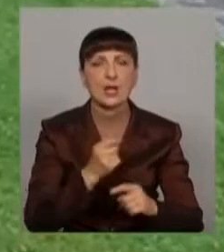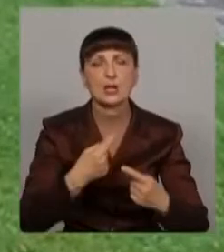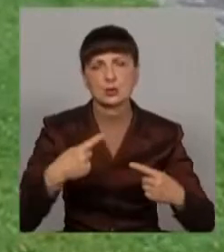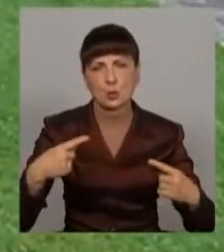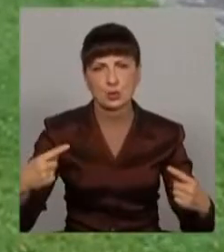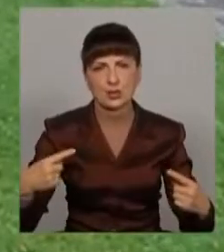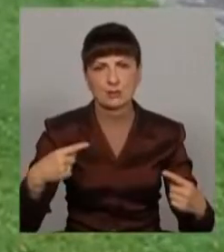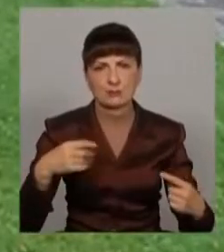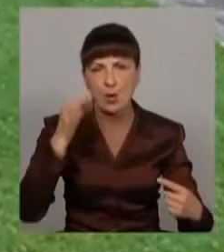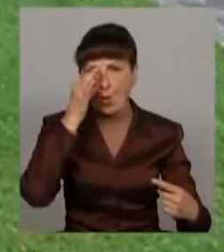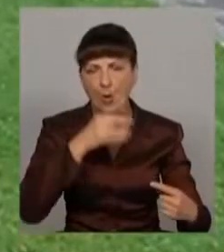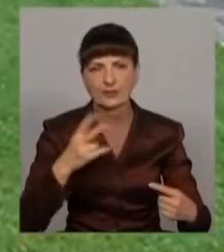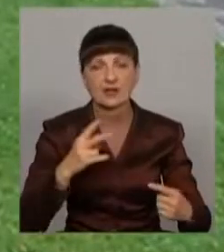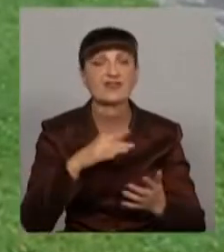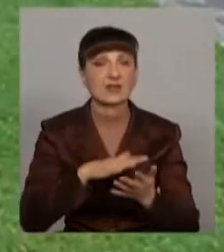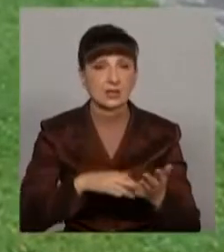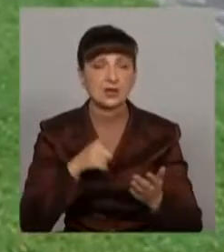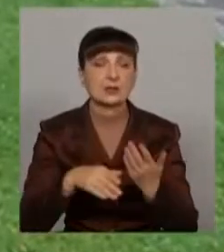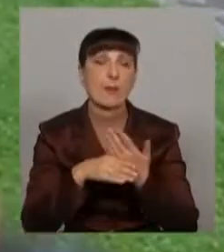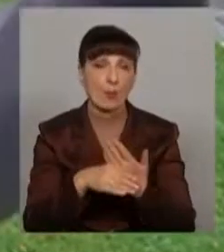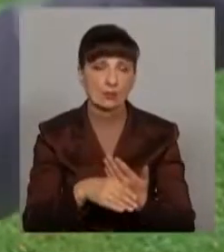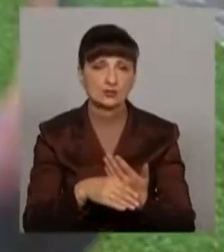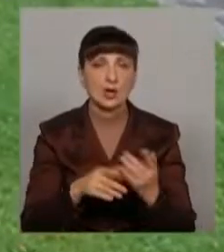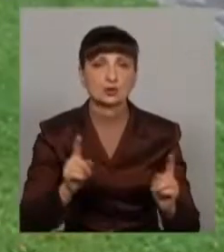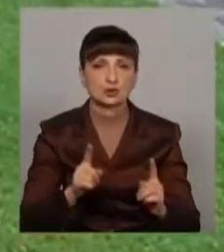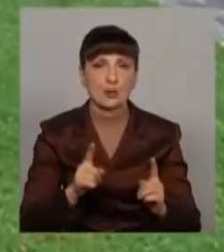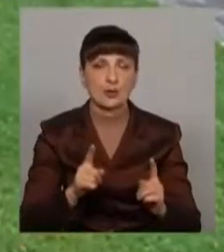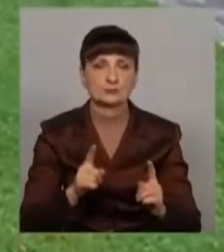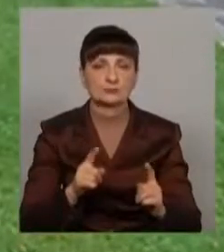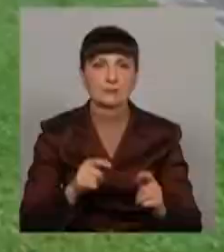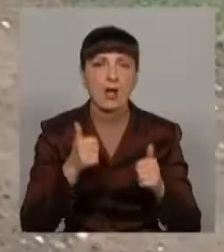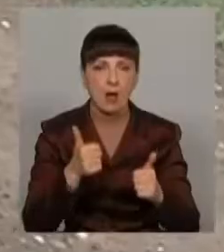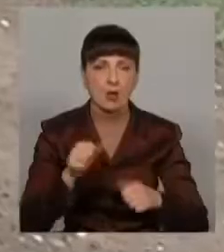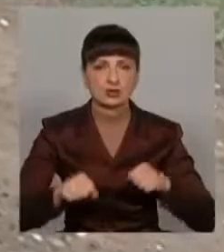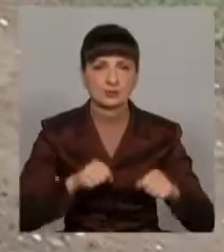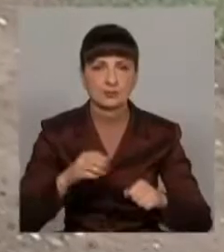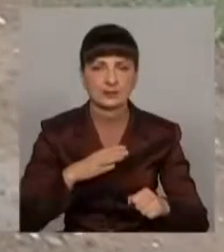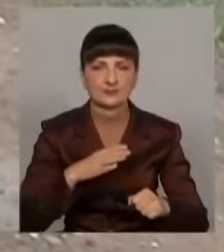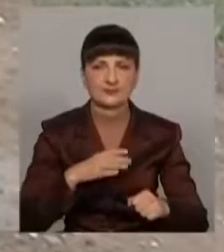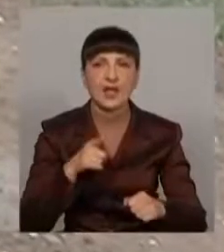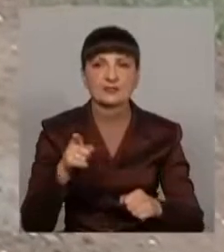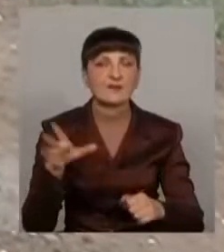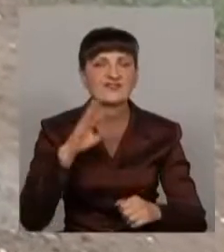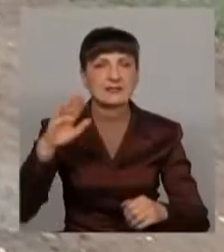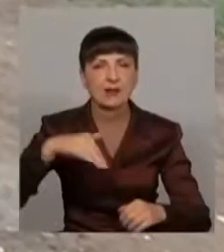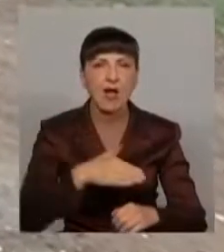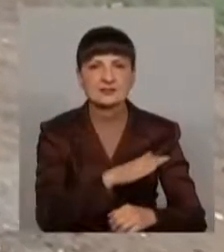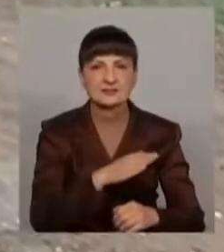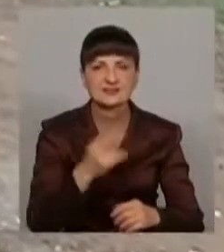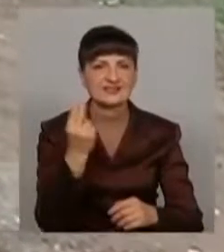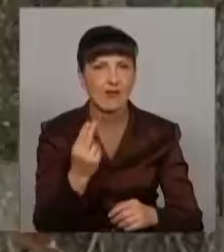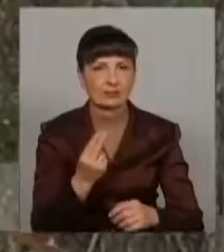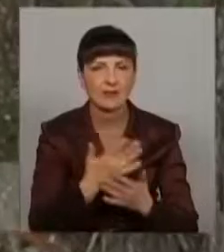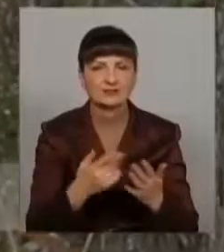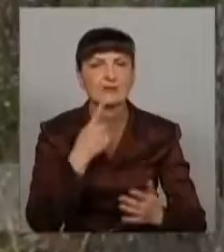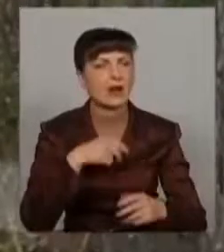необходимым навыкам, которые в дальнейшем поспособствуют вашему приятному катанию. В даунхилле все трассы делятся на цвета. Красные –